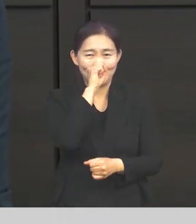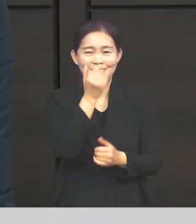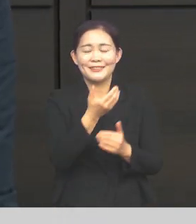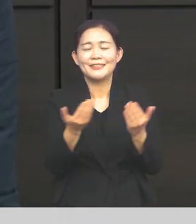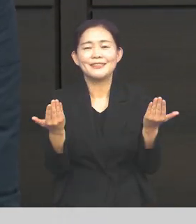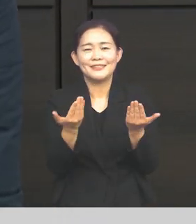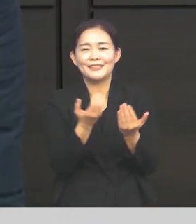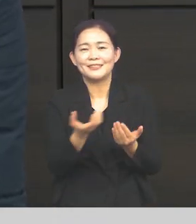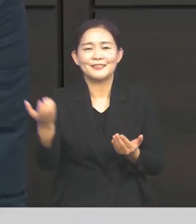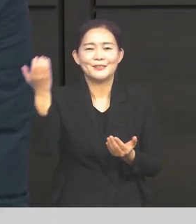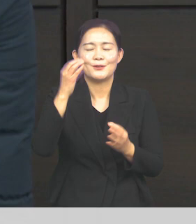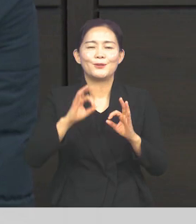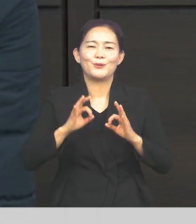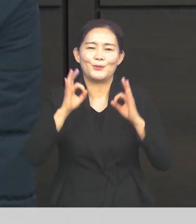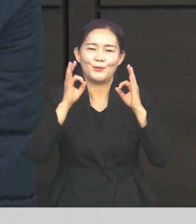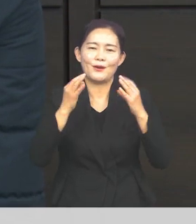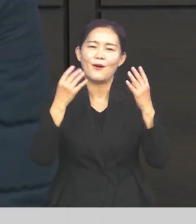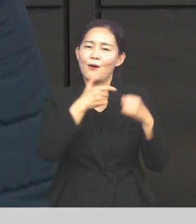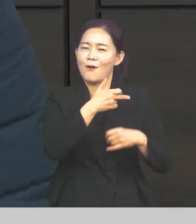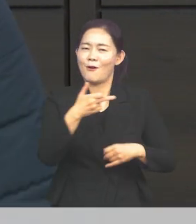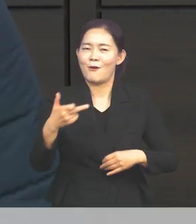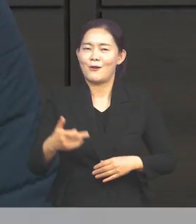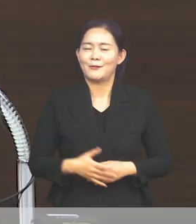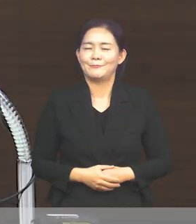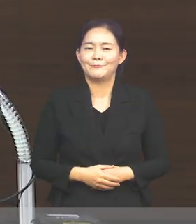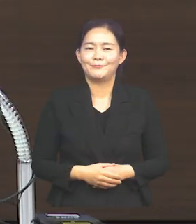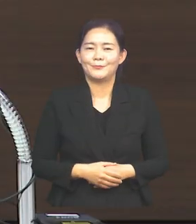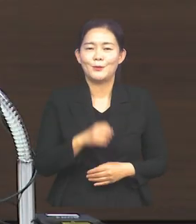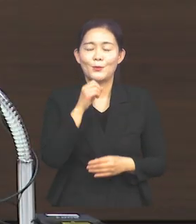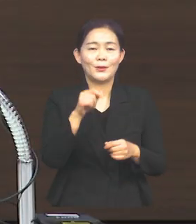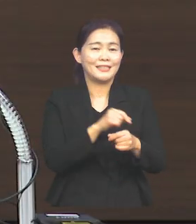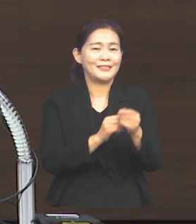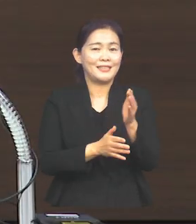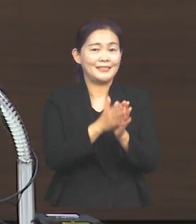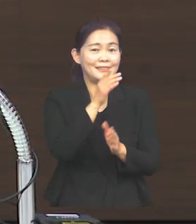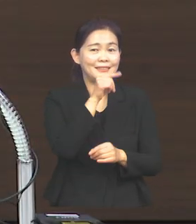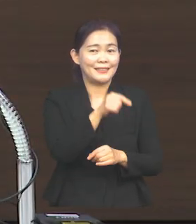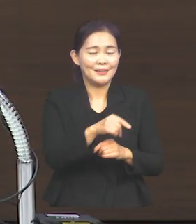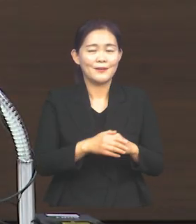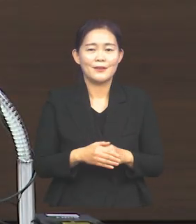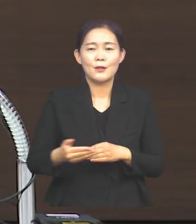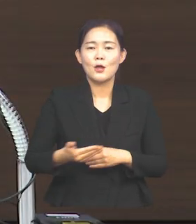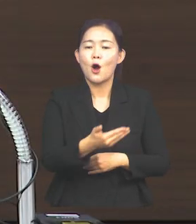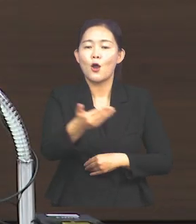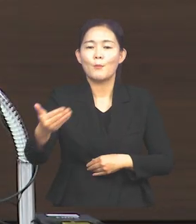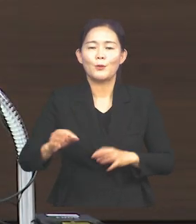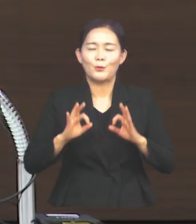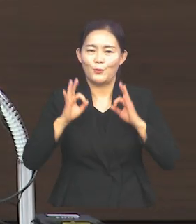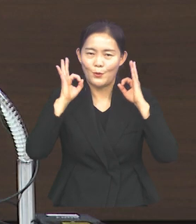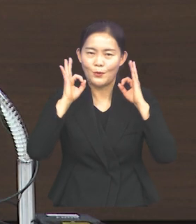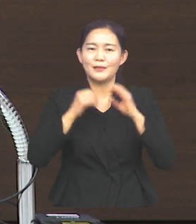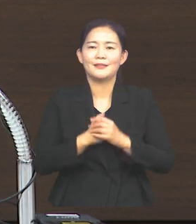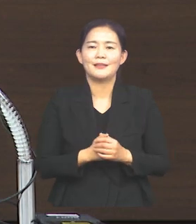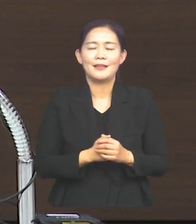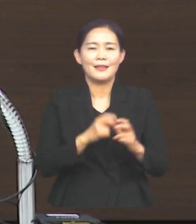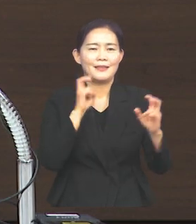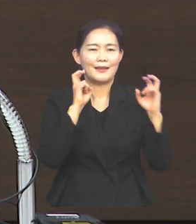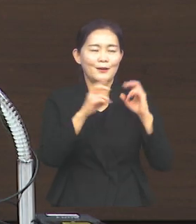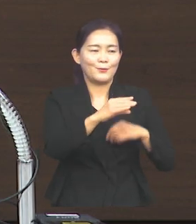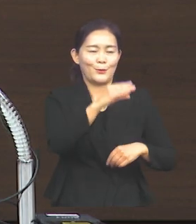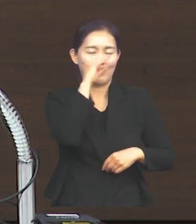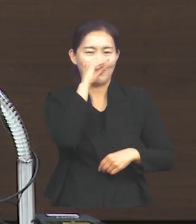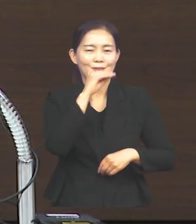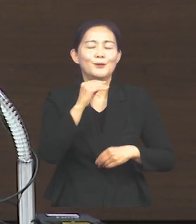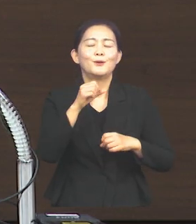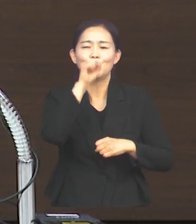일자리의 질을 높이는 데 크게 힘쓴 것으로 평가됐습니다. 이상일 용인특례시장은 이 자리에 계신 분들의 노력이 다른 기업의 모범이